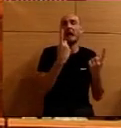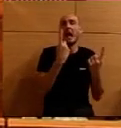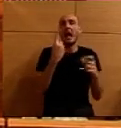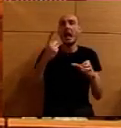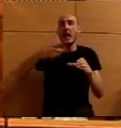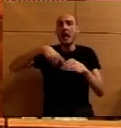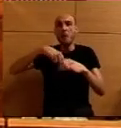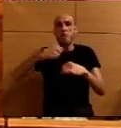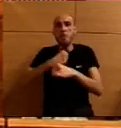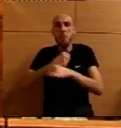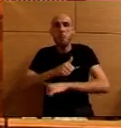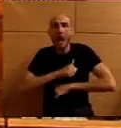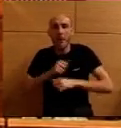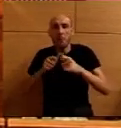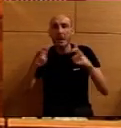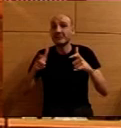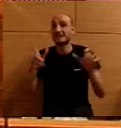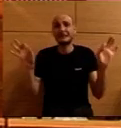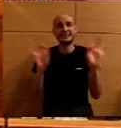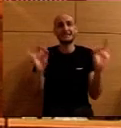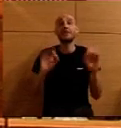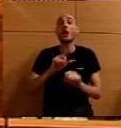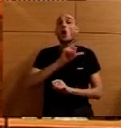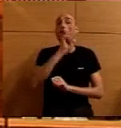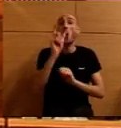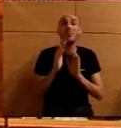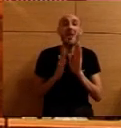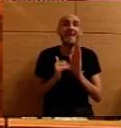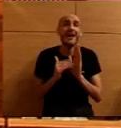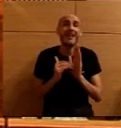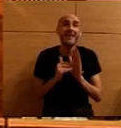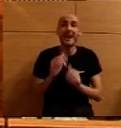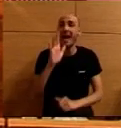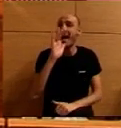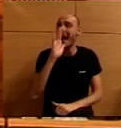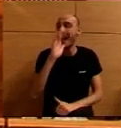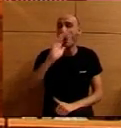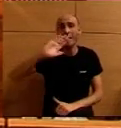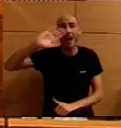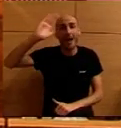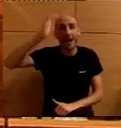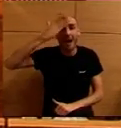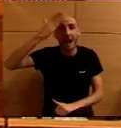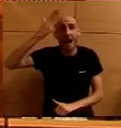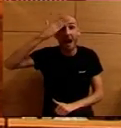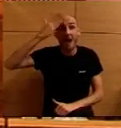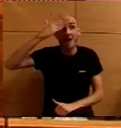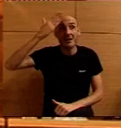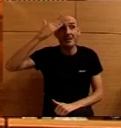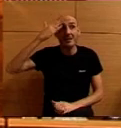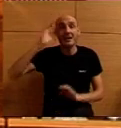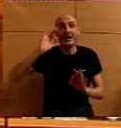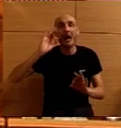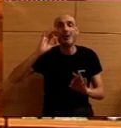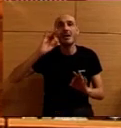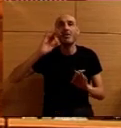La nacionalitat històrica valenciana encapçala de llarg la comparació d'afiliats a la